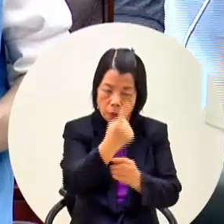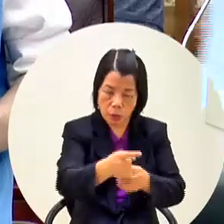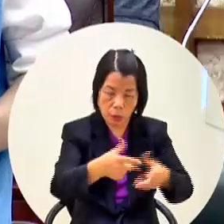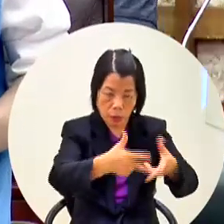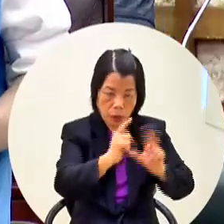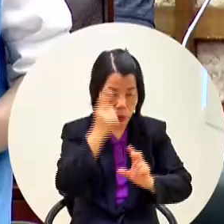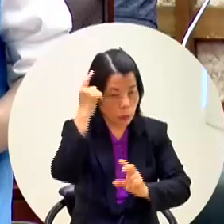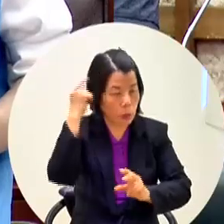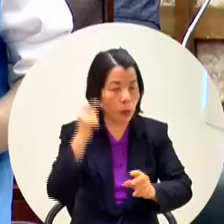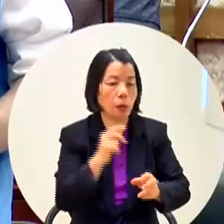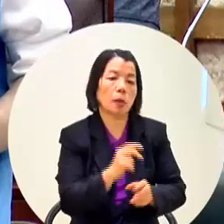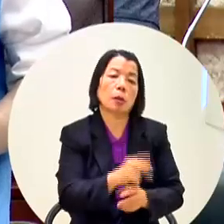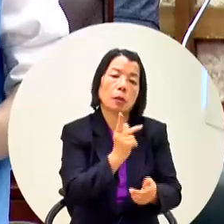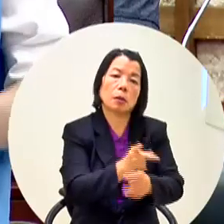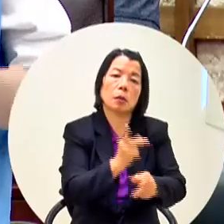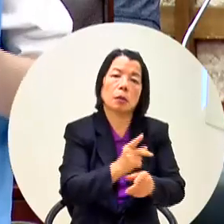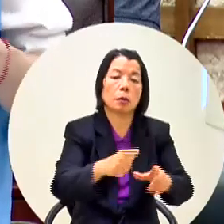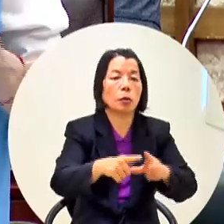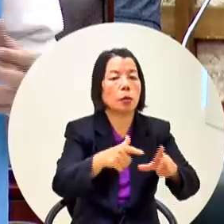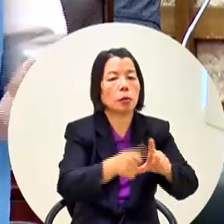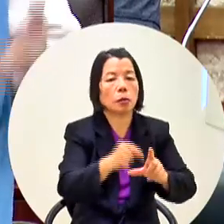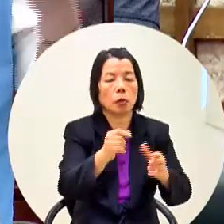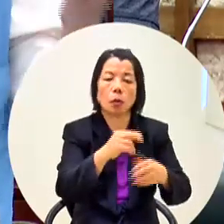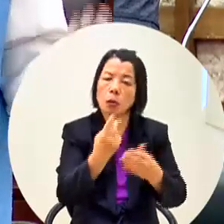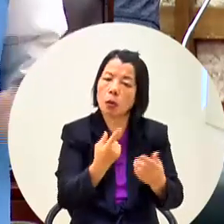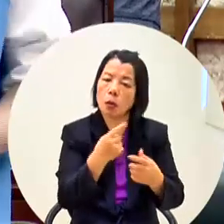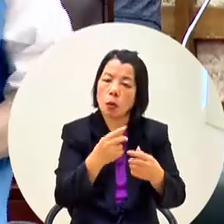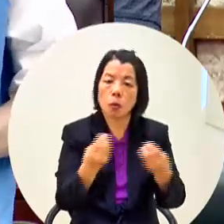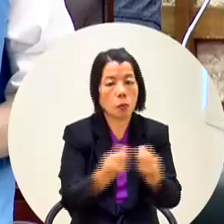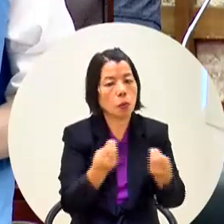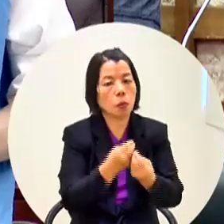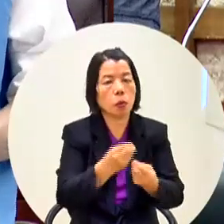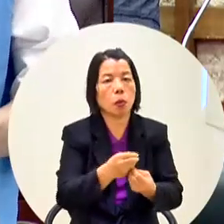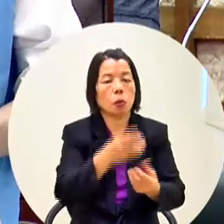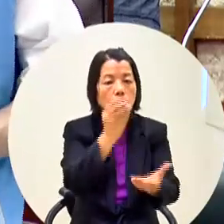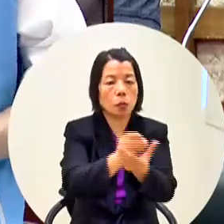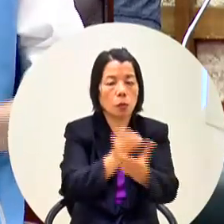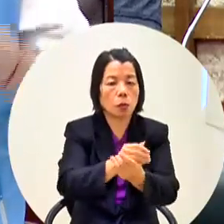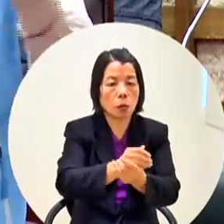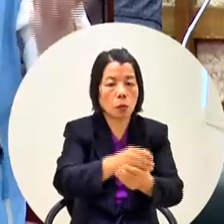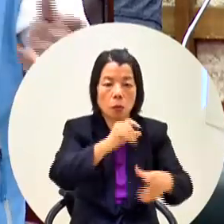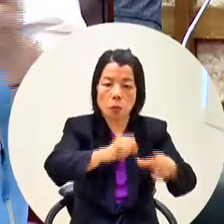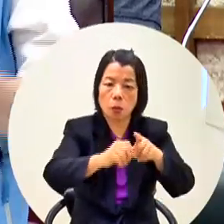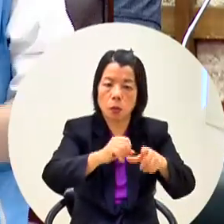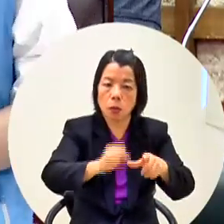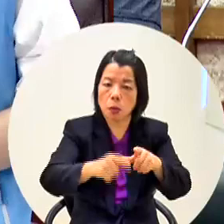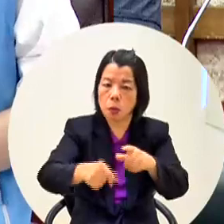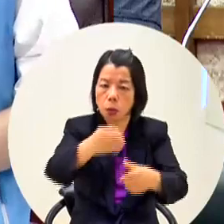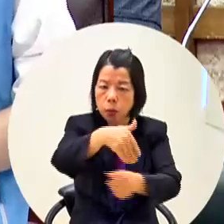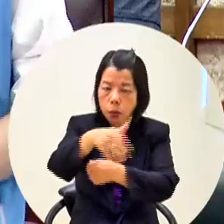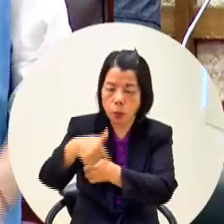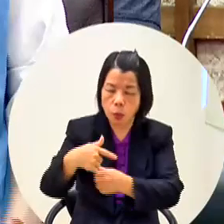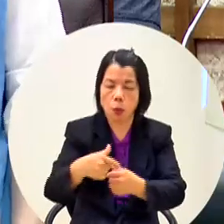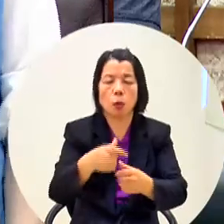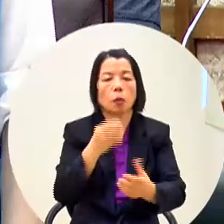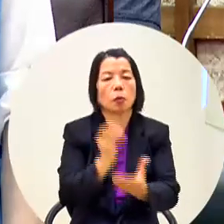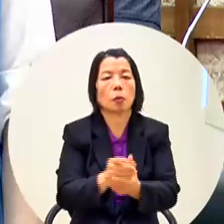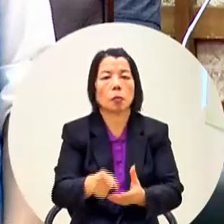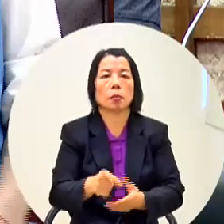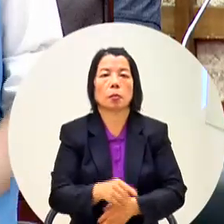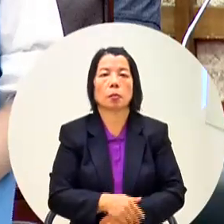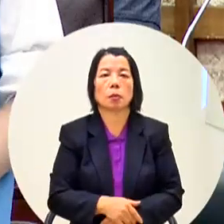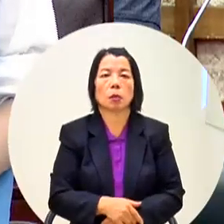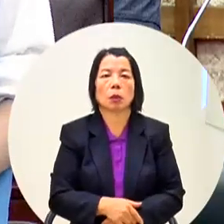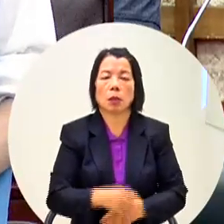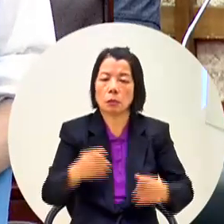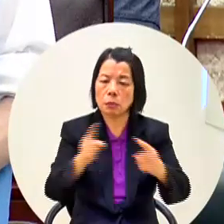何招商引资能够空前的成功？所以我如何让人进来？也跟李顺